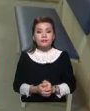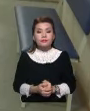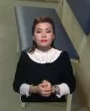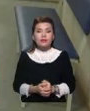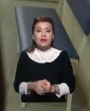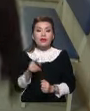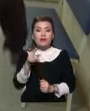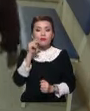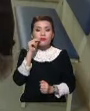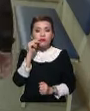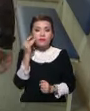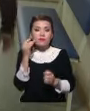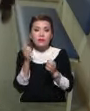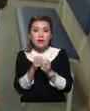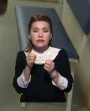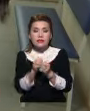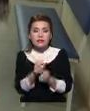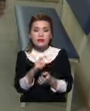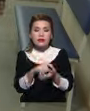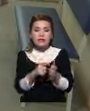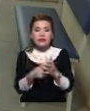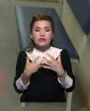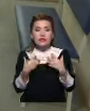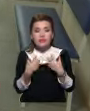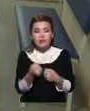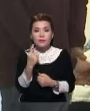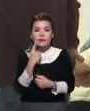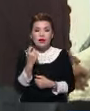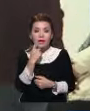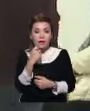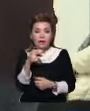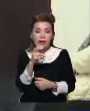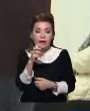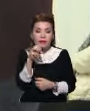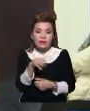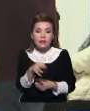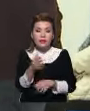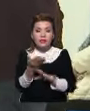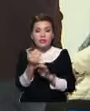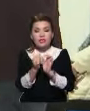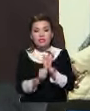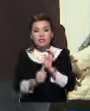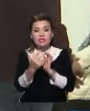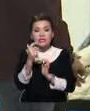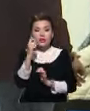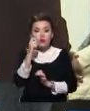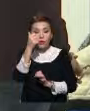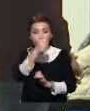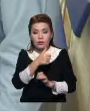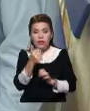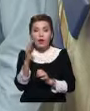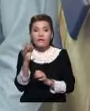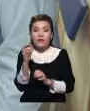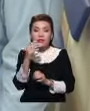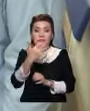Эти мужчины – постоянные посетители кабинета здоровья. Диагноз сахарный диабет Асылхану поставили в 63 года, а Виктору – после 50